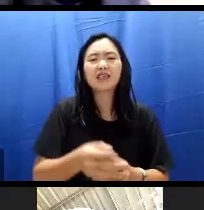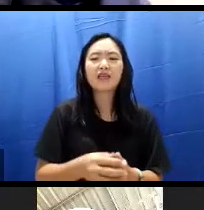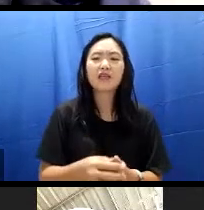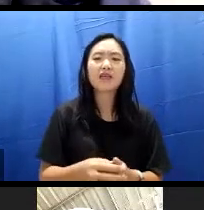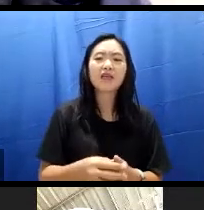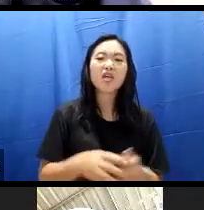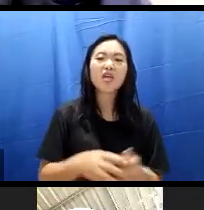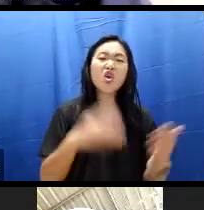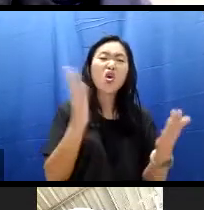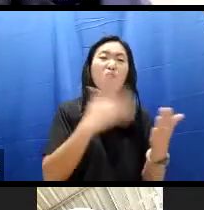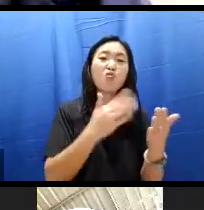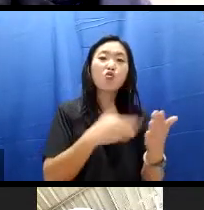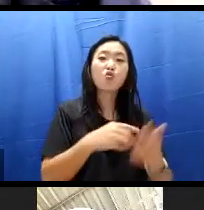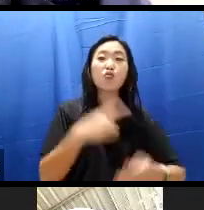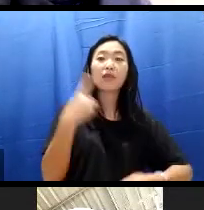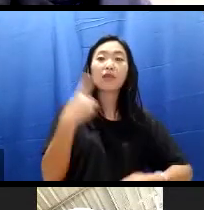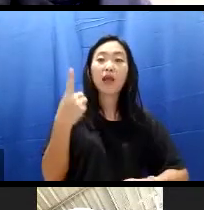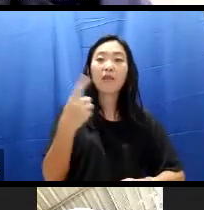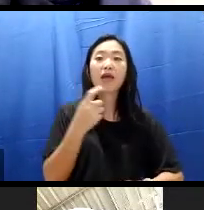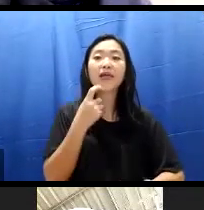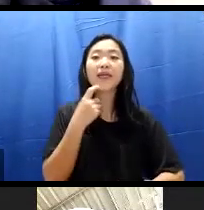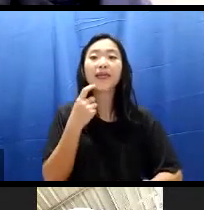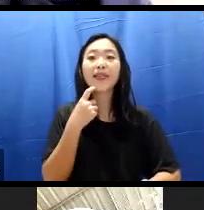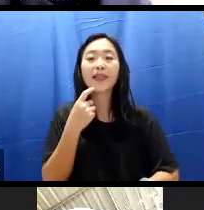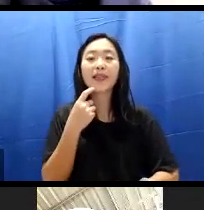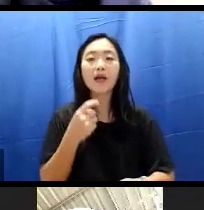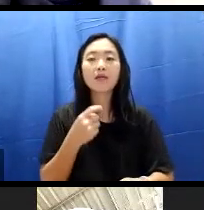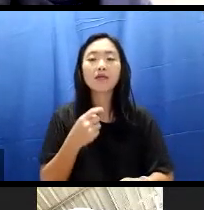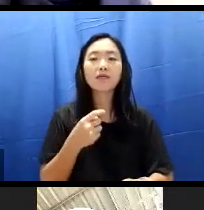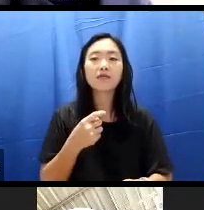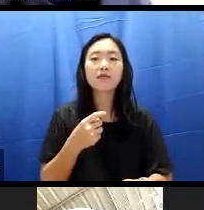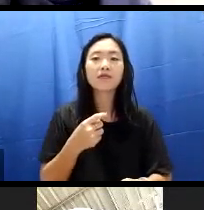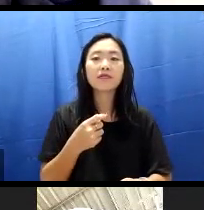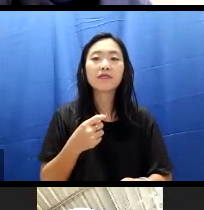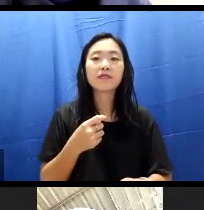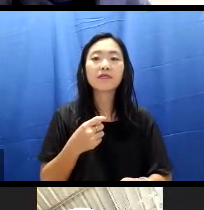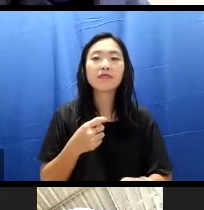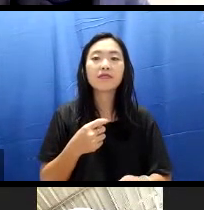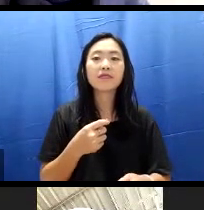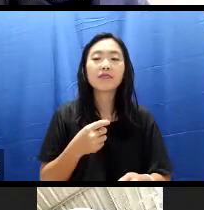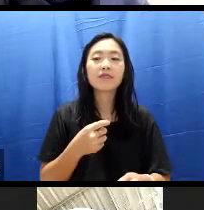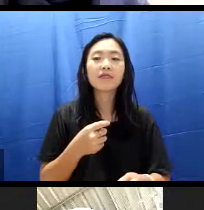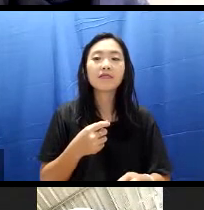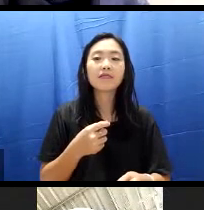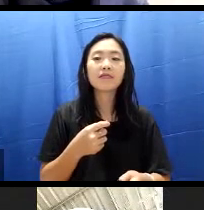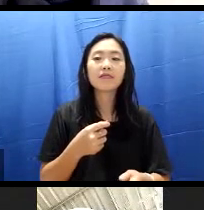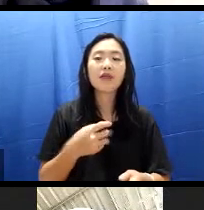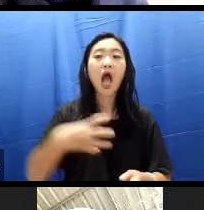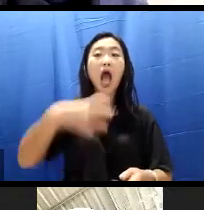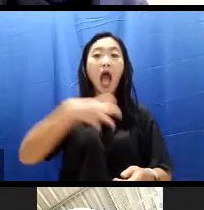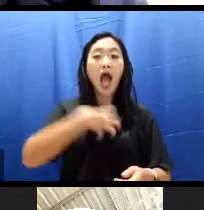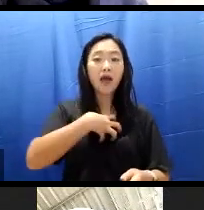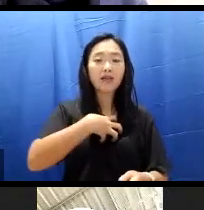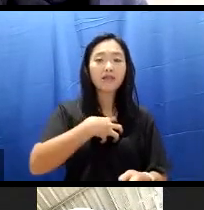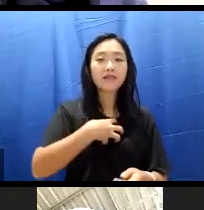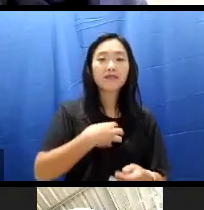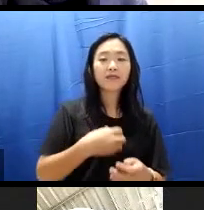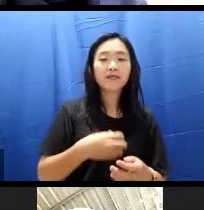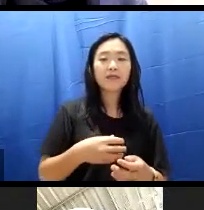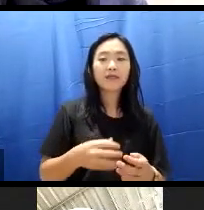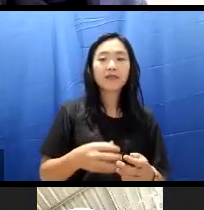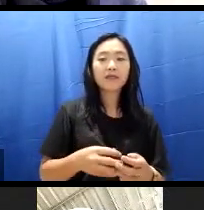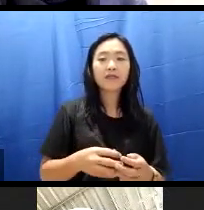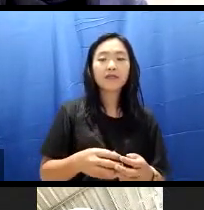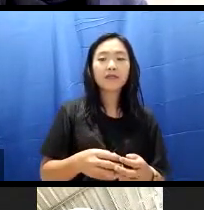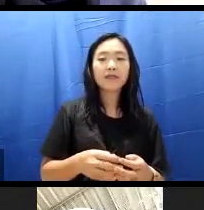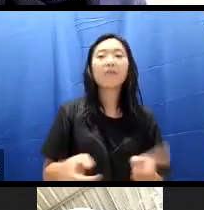tentang gender, tentang hak-hak reproduksi perempuan yang saya baca itu yang ditulis oleh Saparina Sadli, yang kemudian ketika saya masuk UI jadi penguji saya